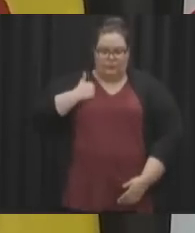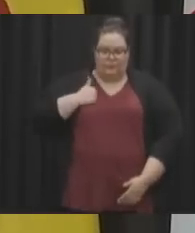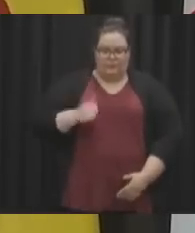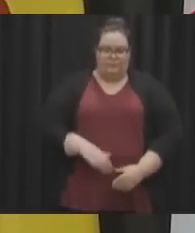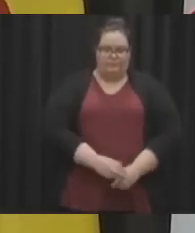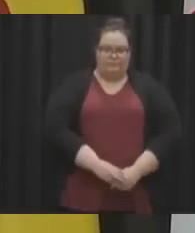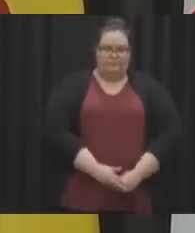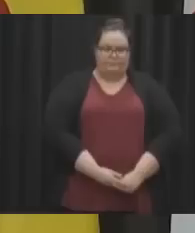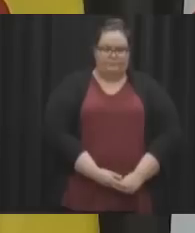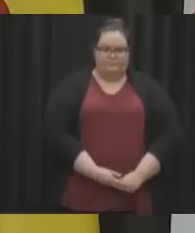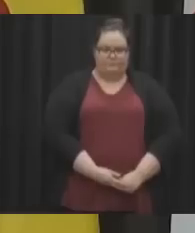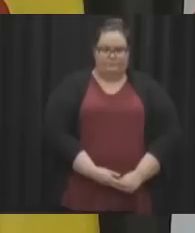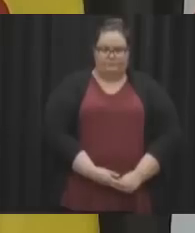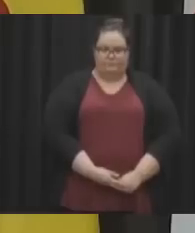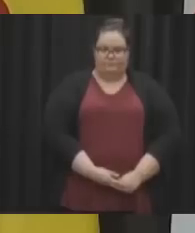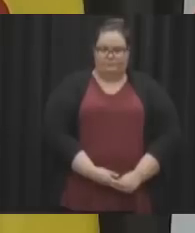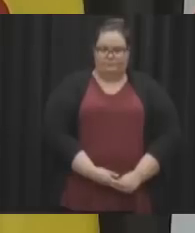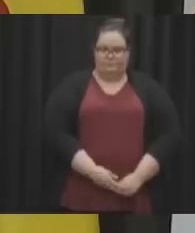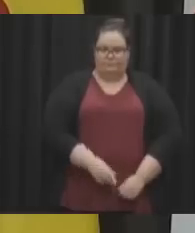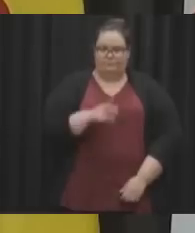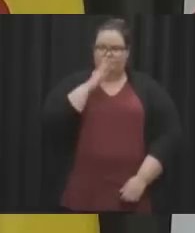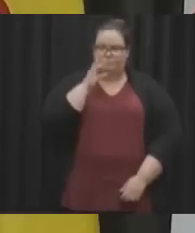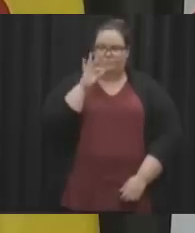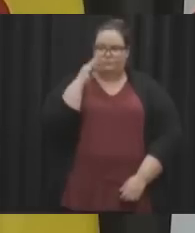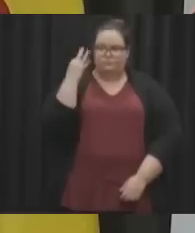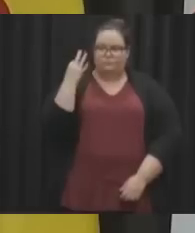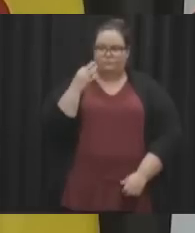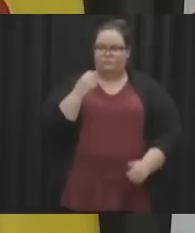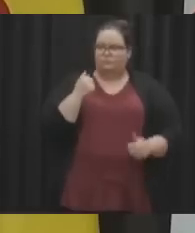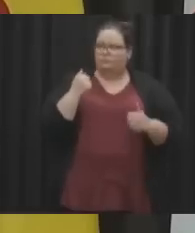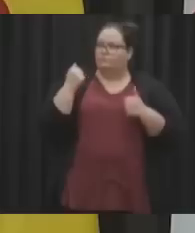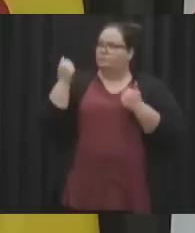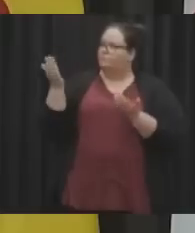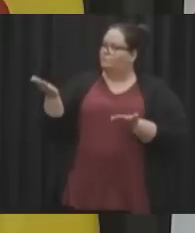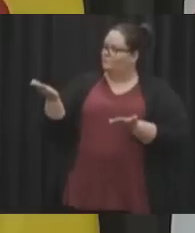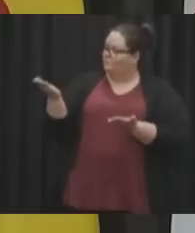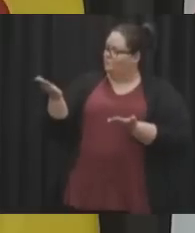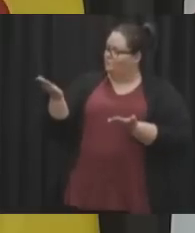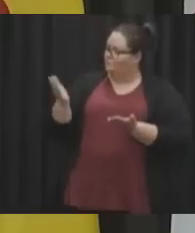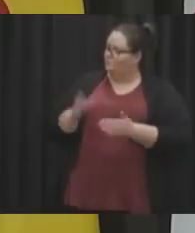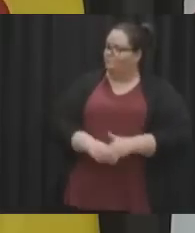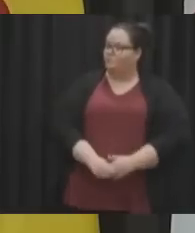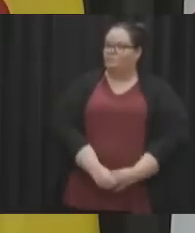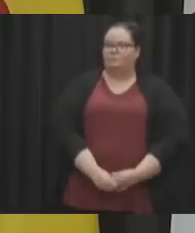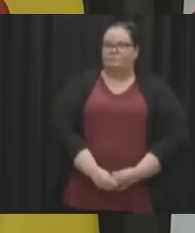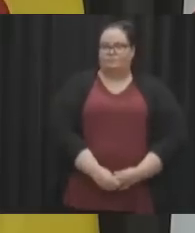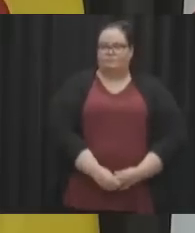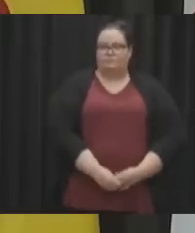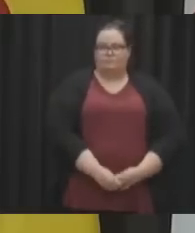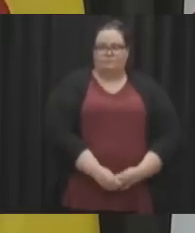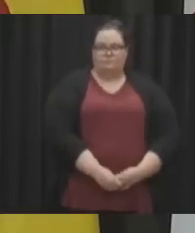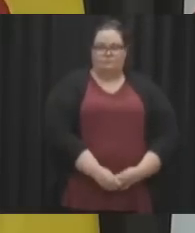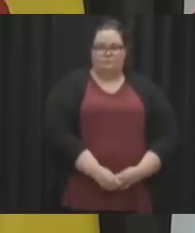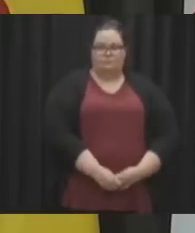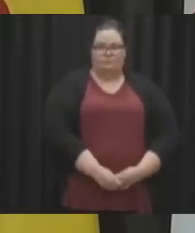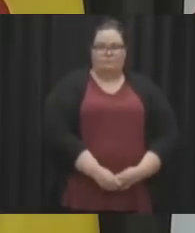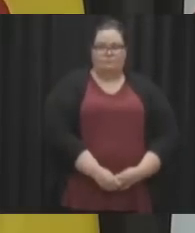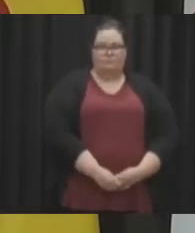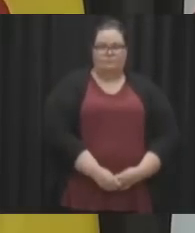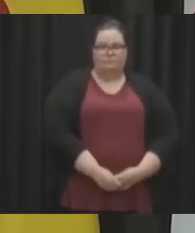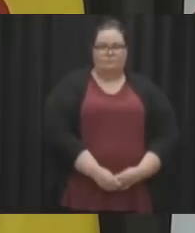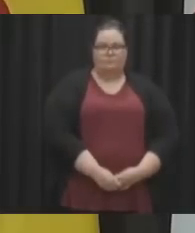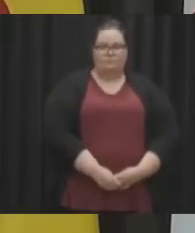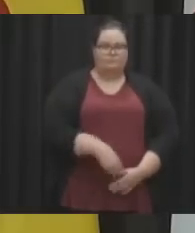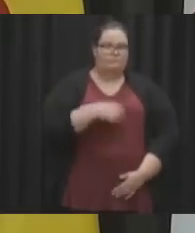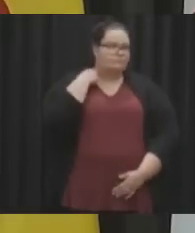c'est vrai. Dans les deux zones orange, alors zone 1 et zone 5, les masques sont obligatoires durant la